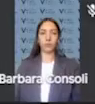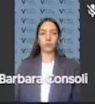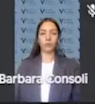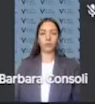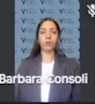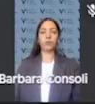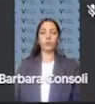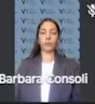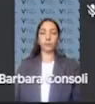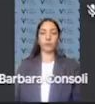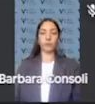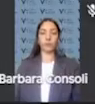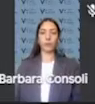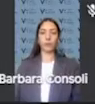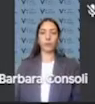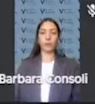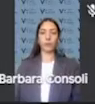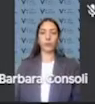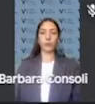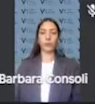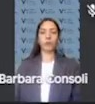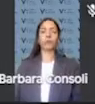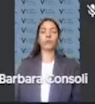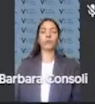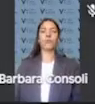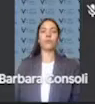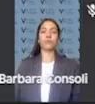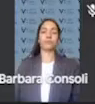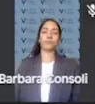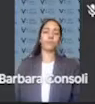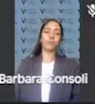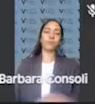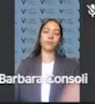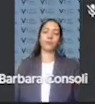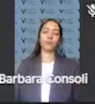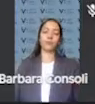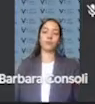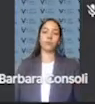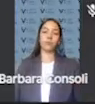presentazione dell'Ateneo e subito dopo daremo la parola ai docenti.